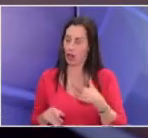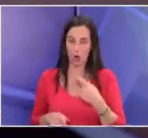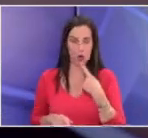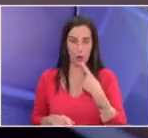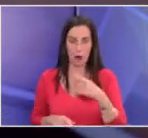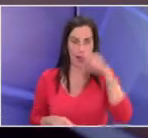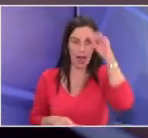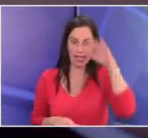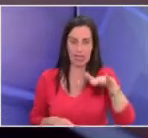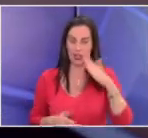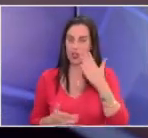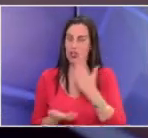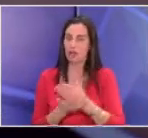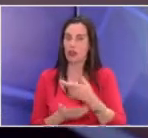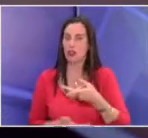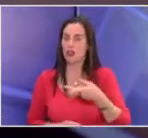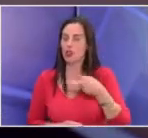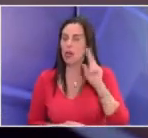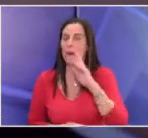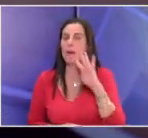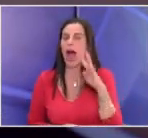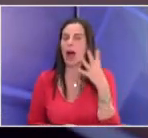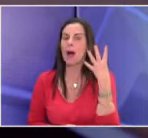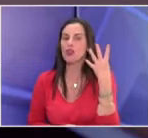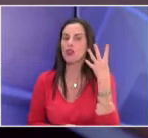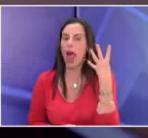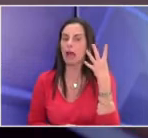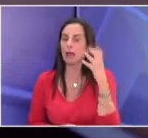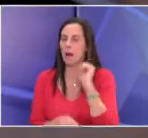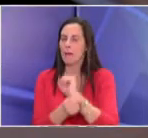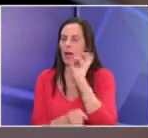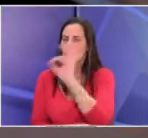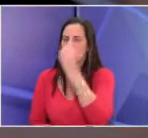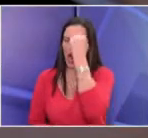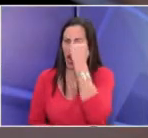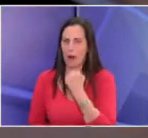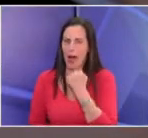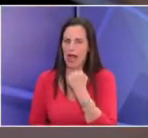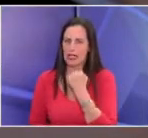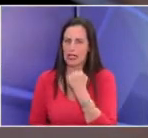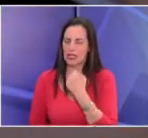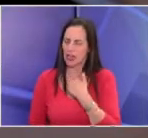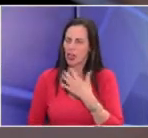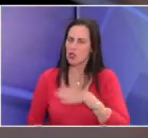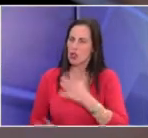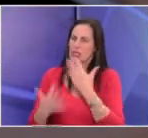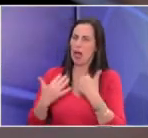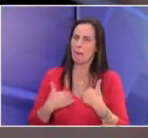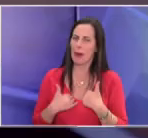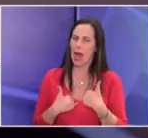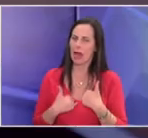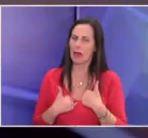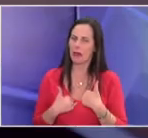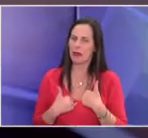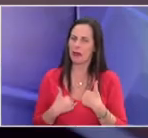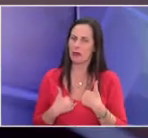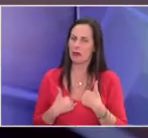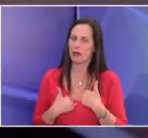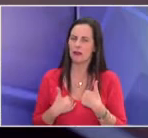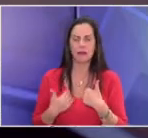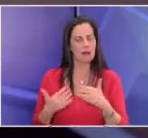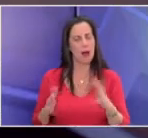לאסיר. אני חושבת... ואתם לא ערוכים למצב הזה. אני חושבת שכולם צריכים לדאוג. אני חייבת לומר שהתרענו גם מנכ"ל